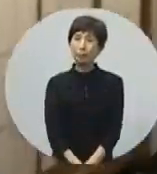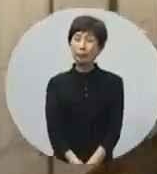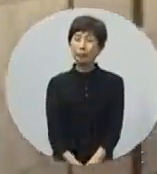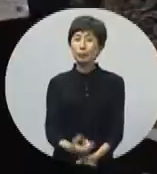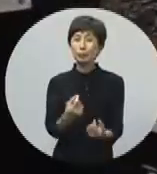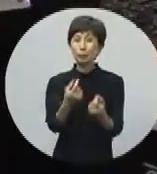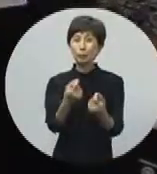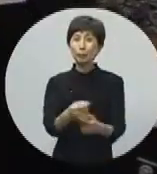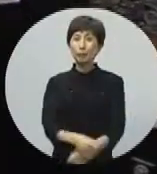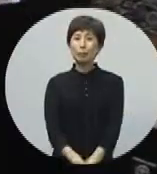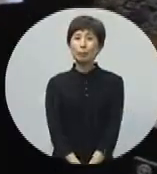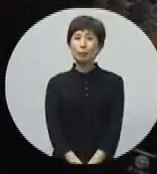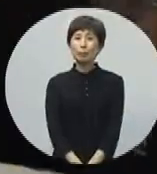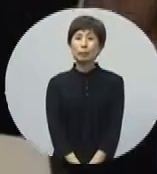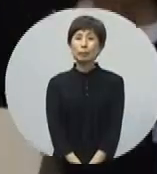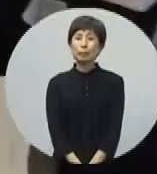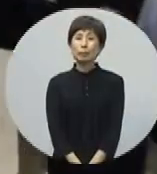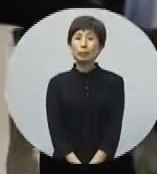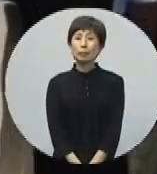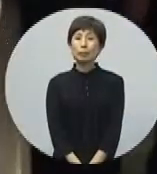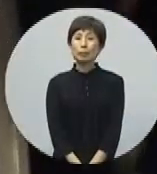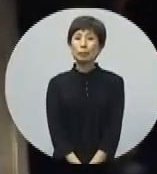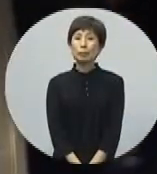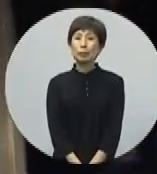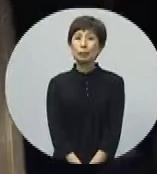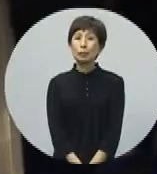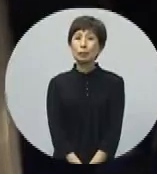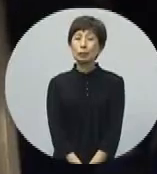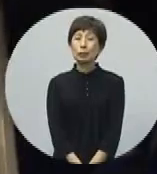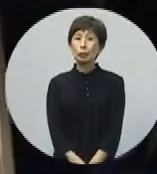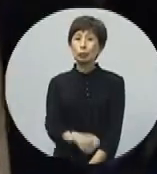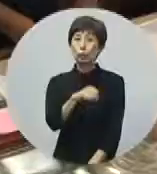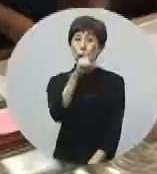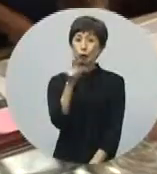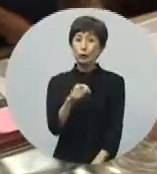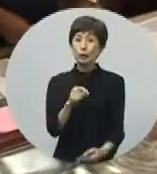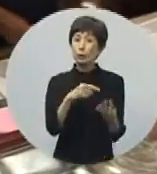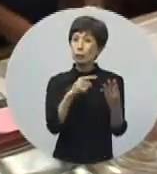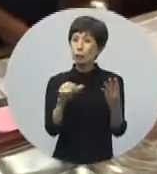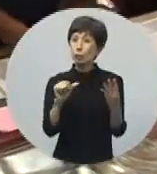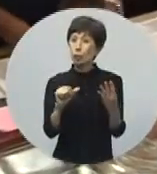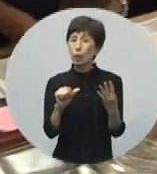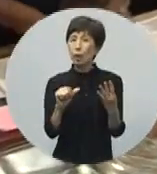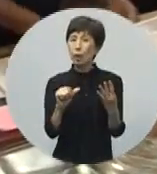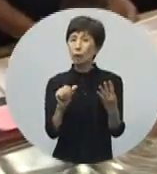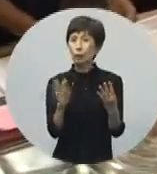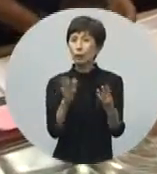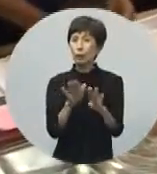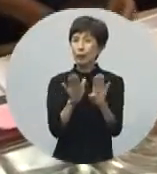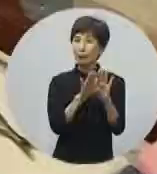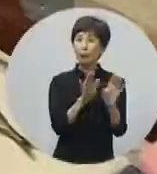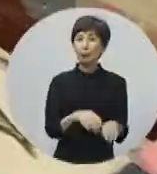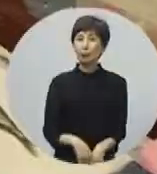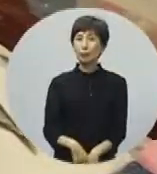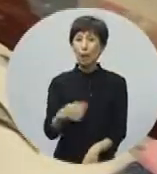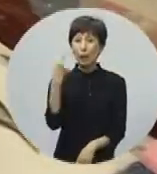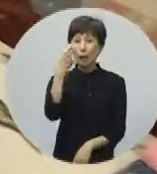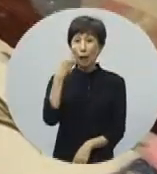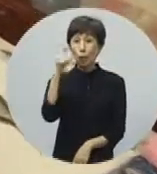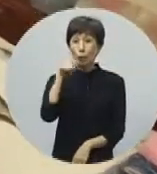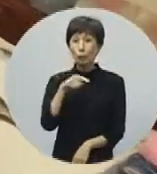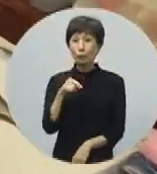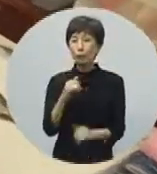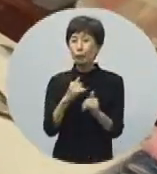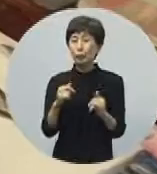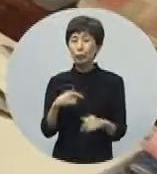。 寿司教室は月に 4、5 回行っています。外国人の方も気軽に参加